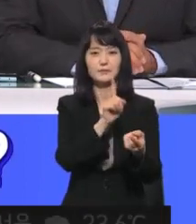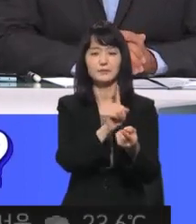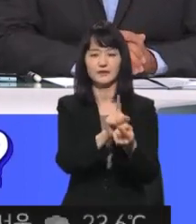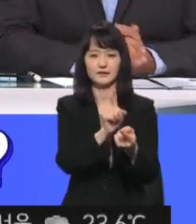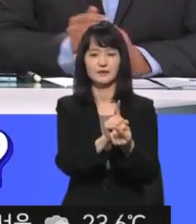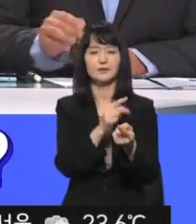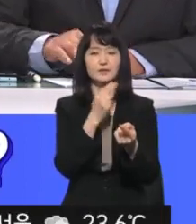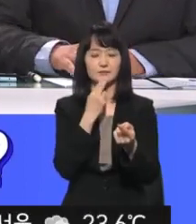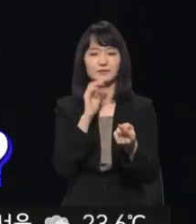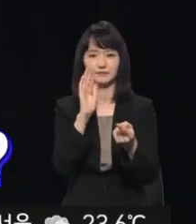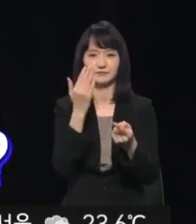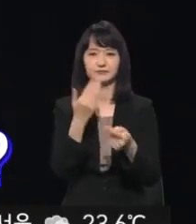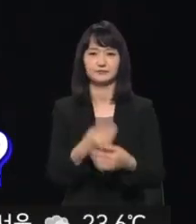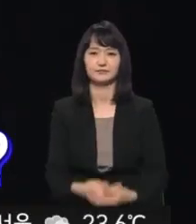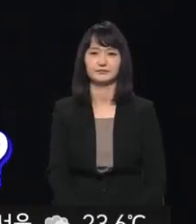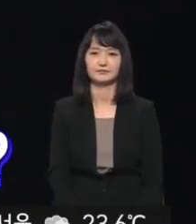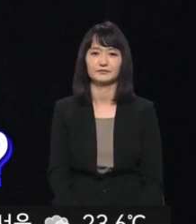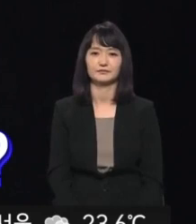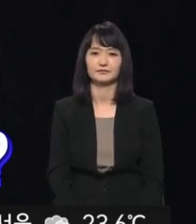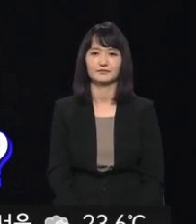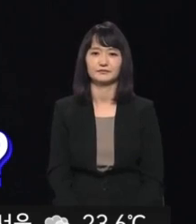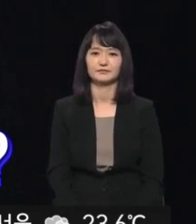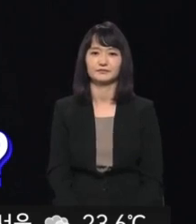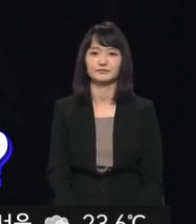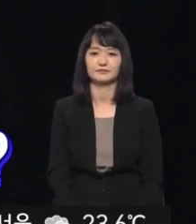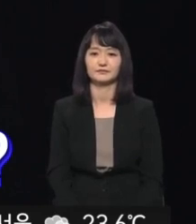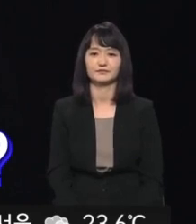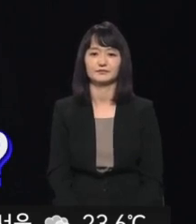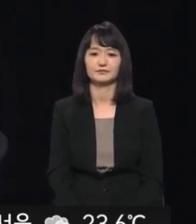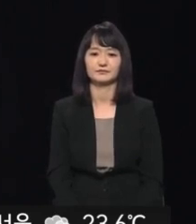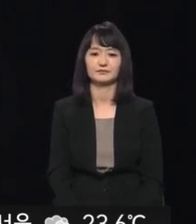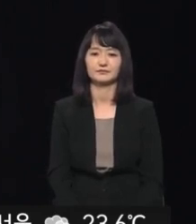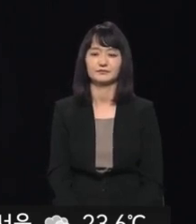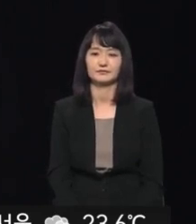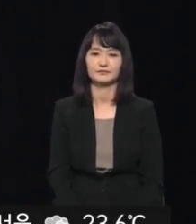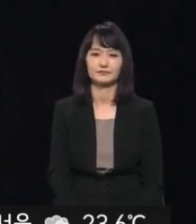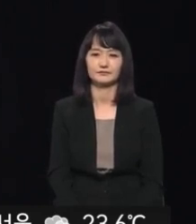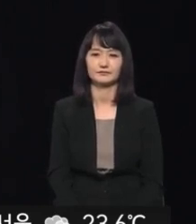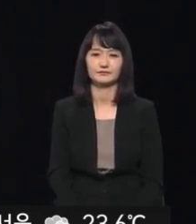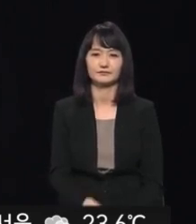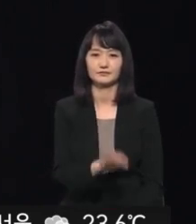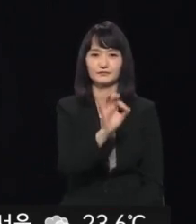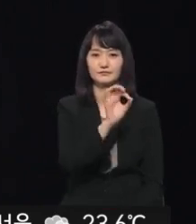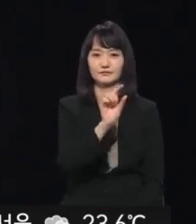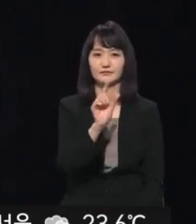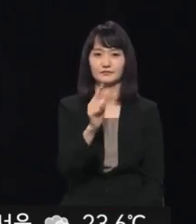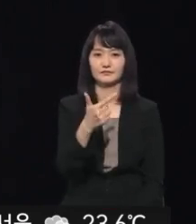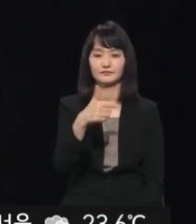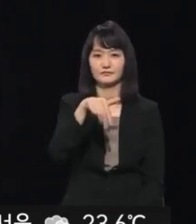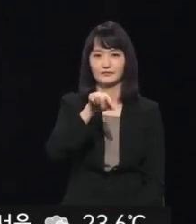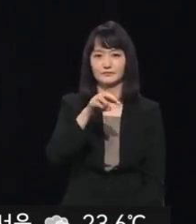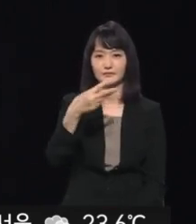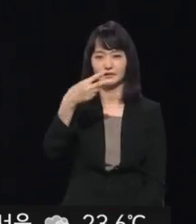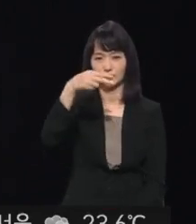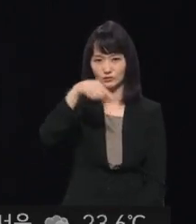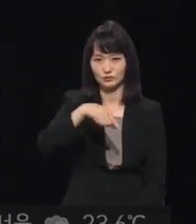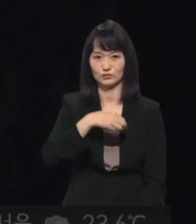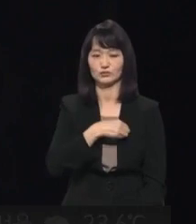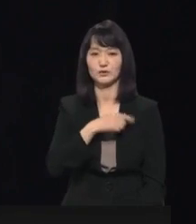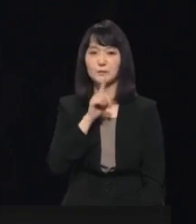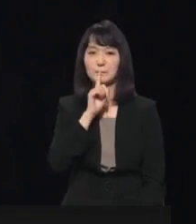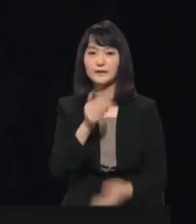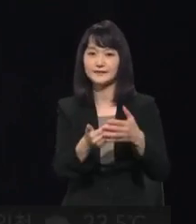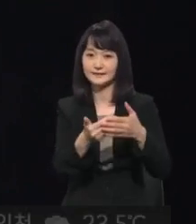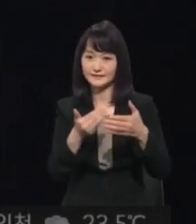해봤습니다 그러면 여기서 저희가 오늘도 인물로 여러가지를 풀어보기 응 안철수 원 얘기를 좀 해 보도록 하겠습니다 그전에 미리